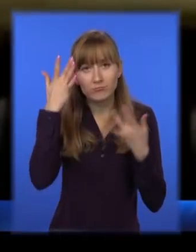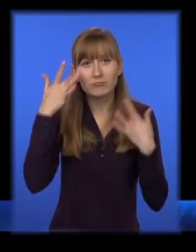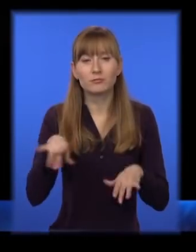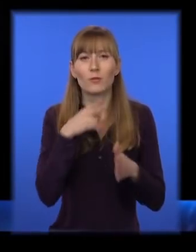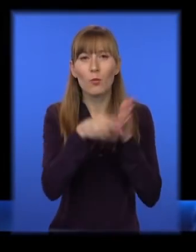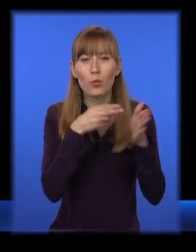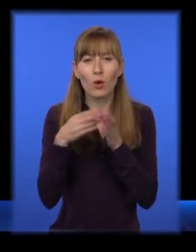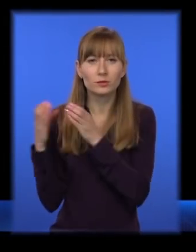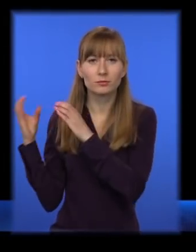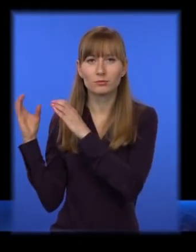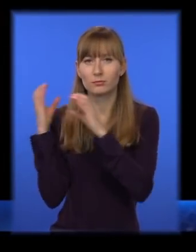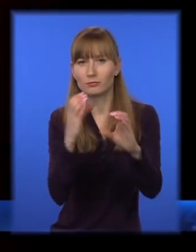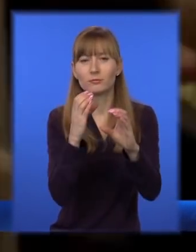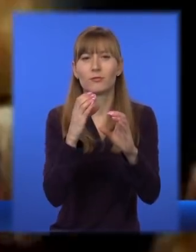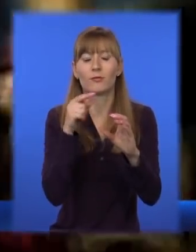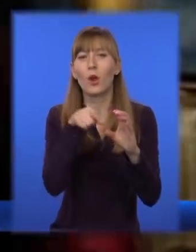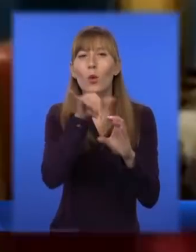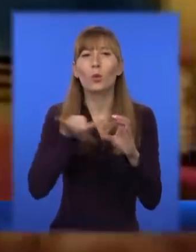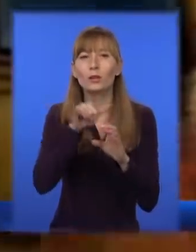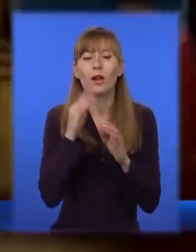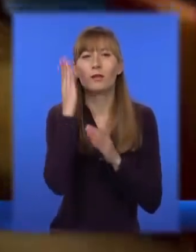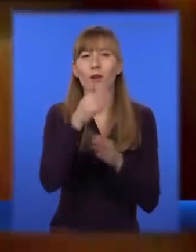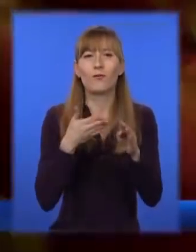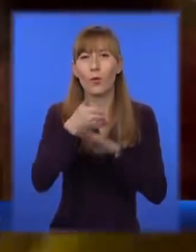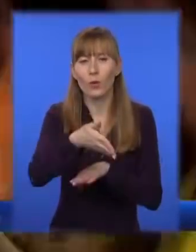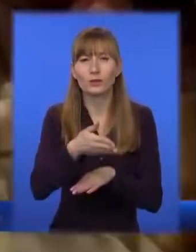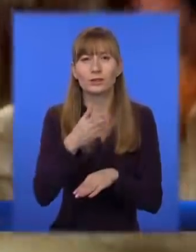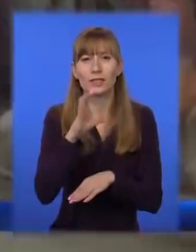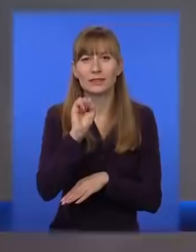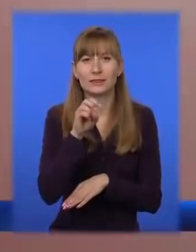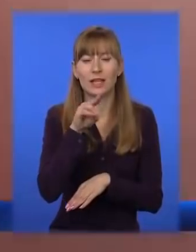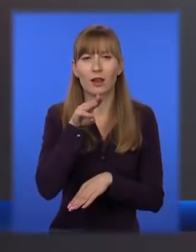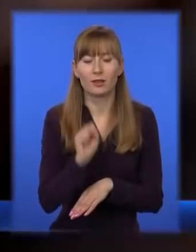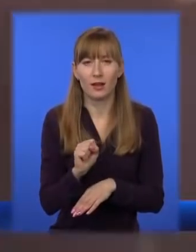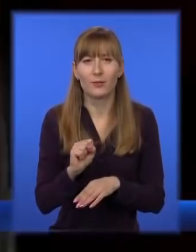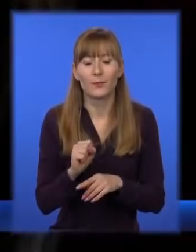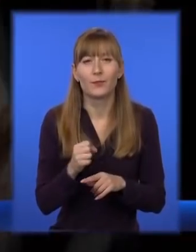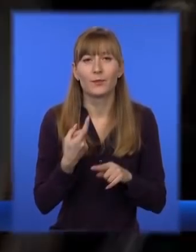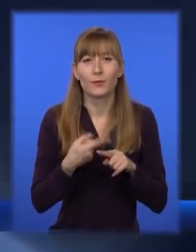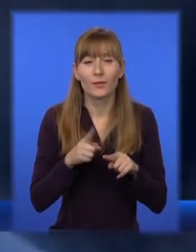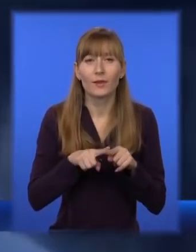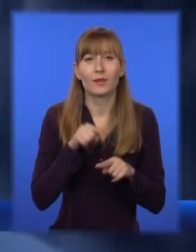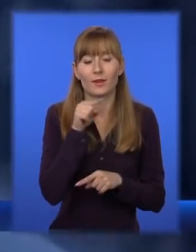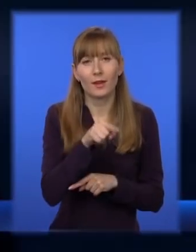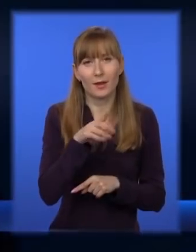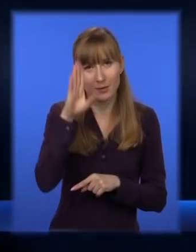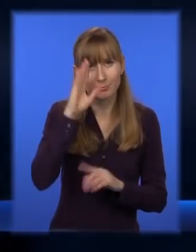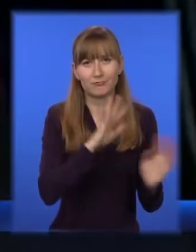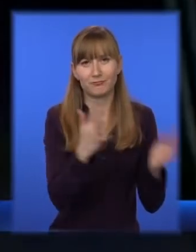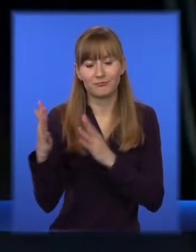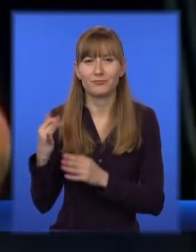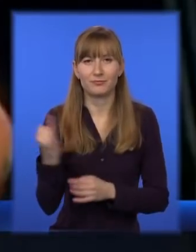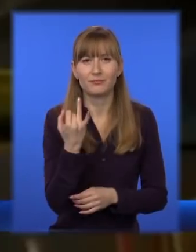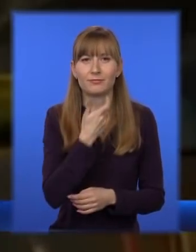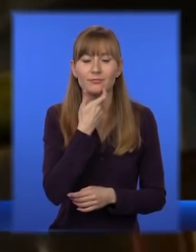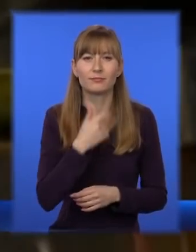зупиняється потяг, який курсує до будинка Санти. Нові знайомства, екстремальні пригоди та подарунок від Санти. На місці цього малого мріє